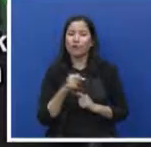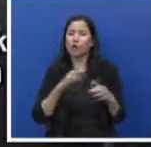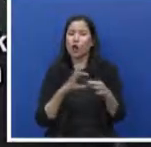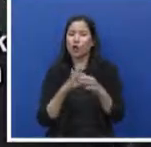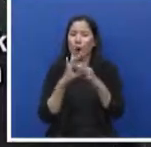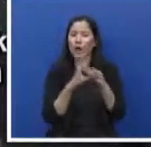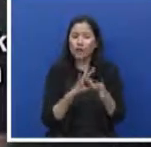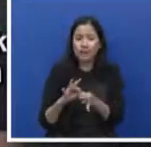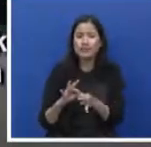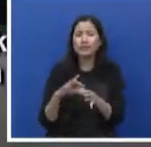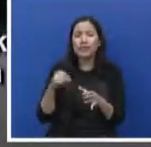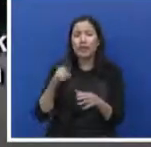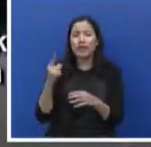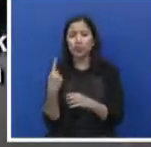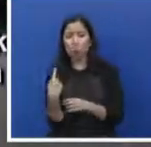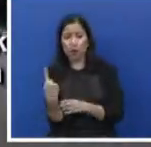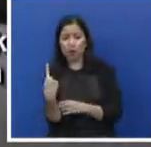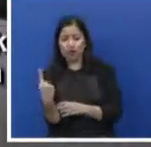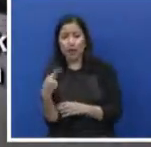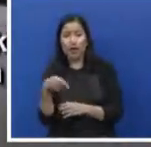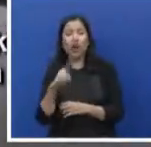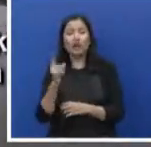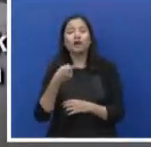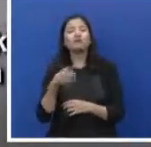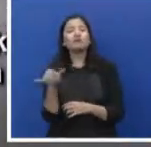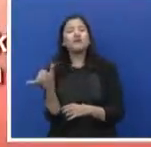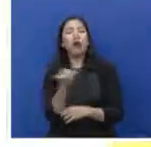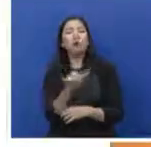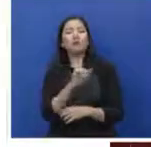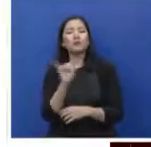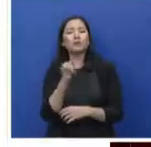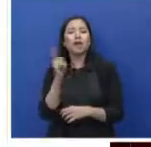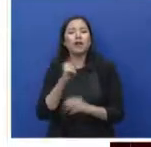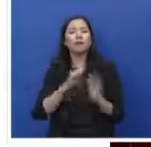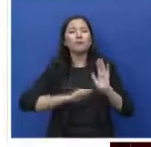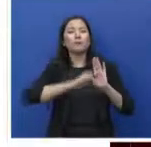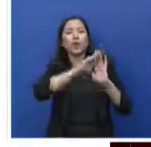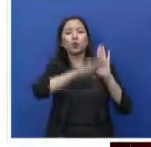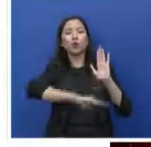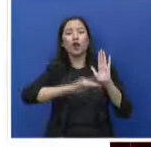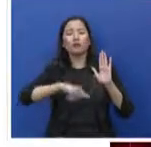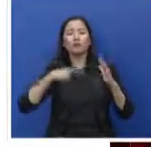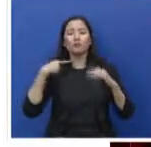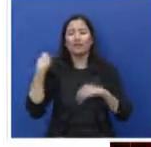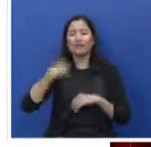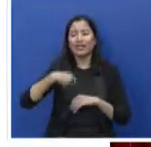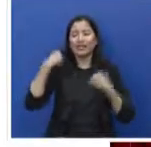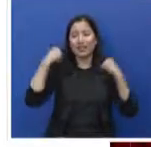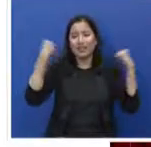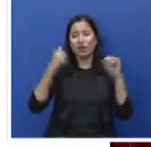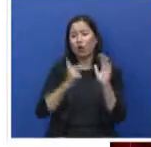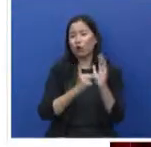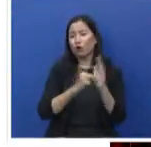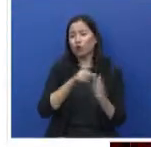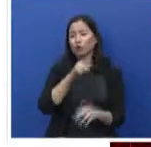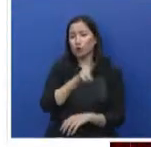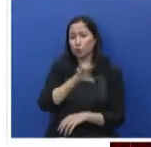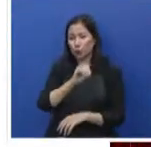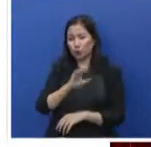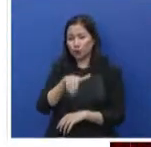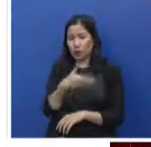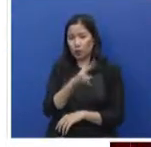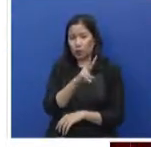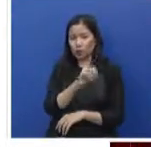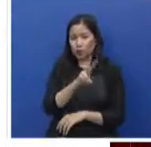yang dibangun dengan mitra swasta ini sendiri sejalan dengan ketentuan Peraturan Menteri Kesehatan Nomor 10 Tahun